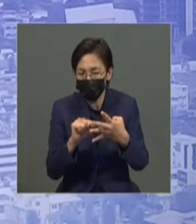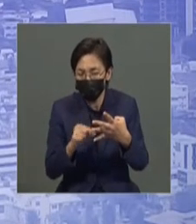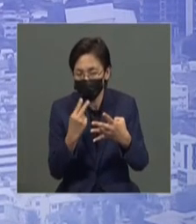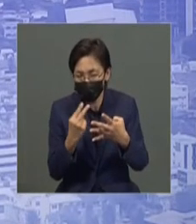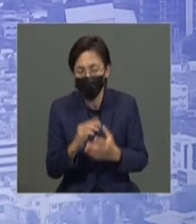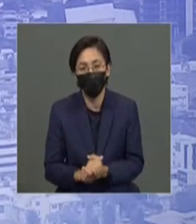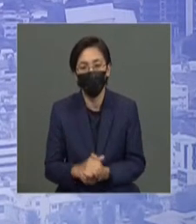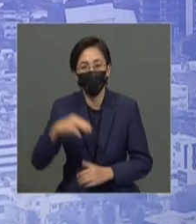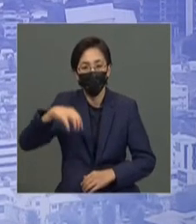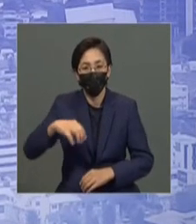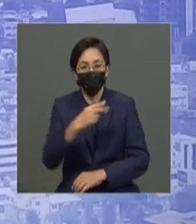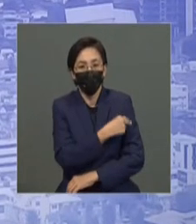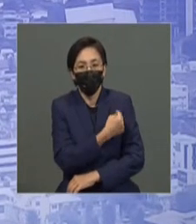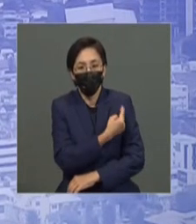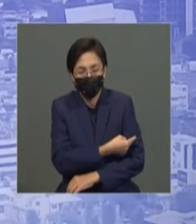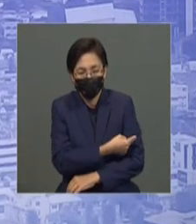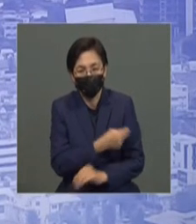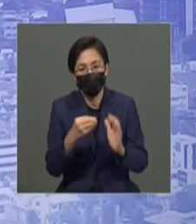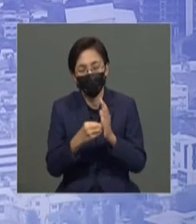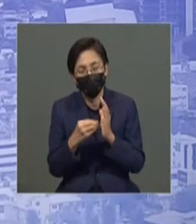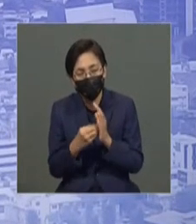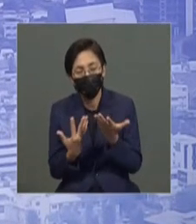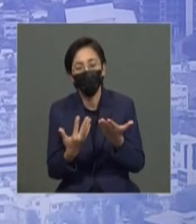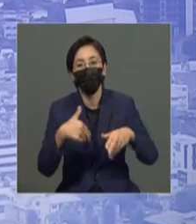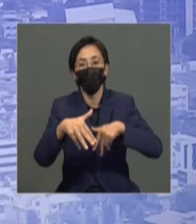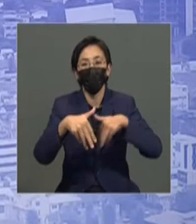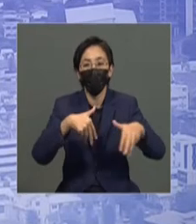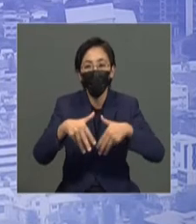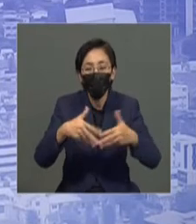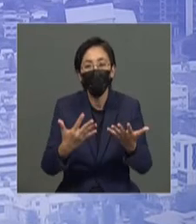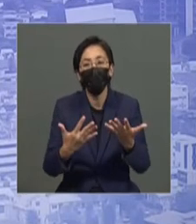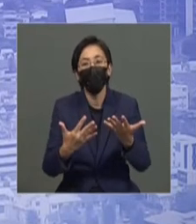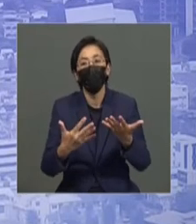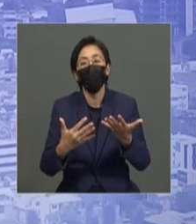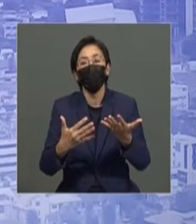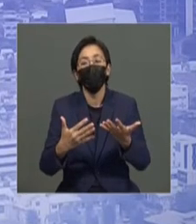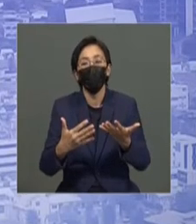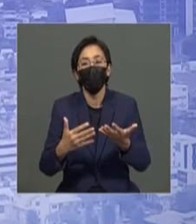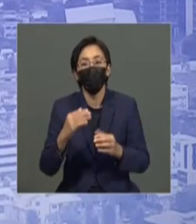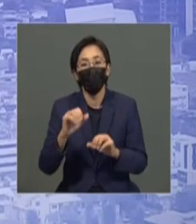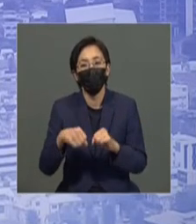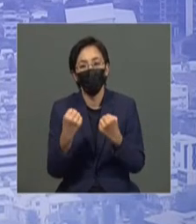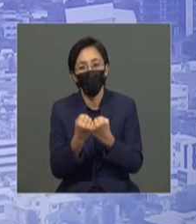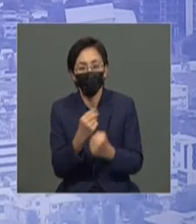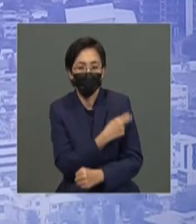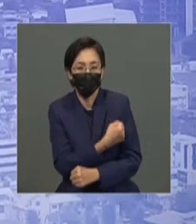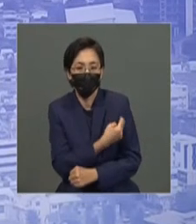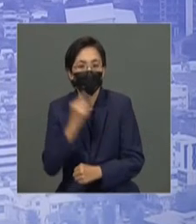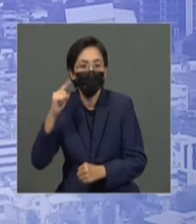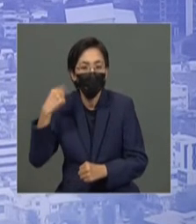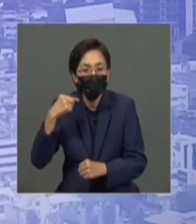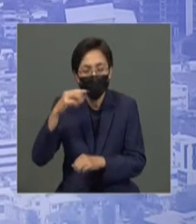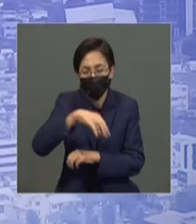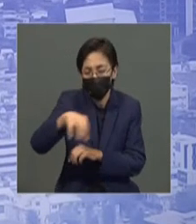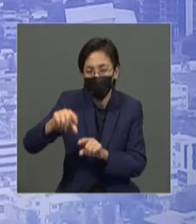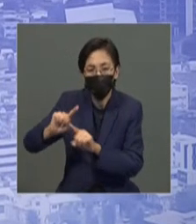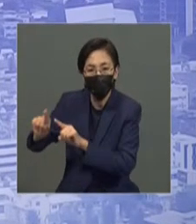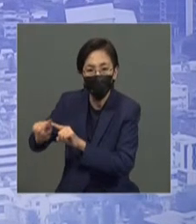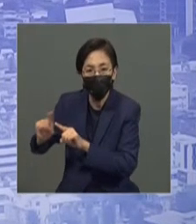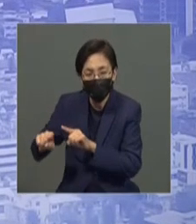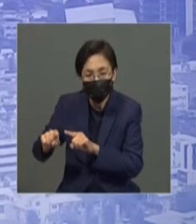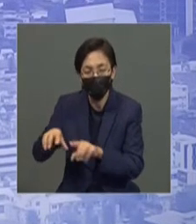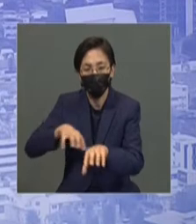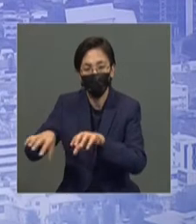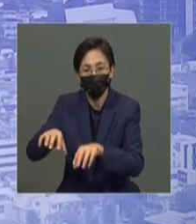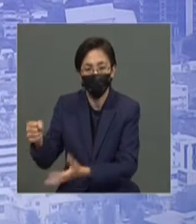รวมทั้งพี่น้องประชาชนภาคประชาสังคมสมาคมแพทย์สตรีทุกที่เลยนะคะมีการจั